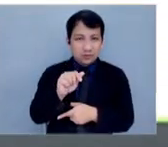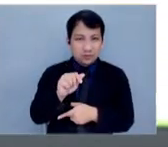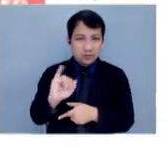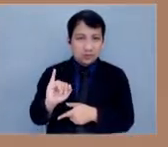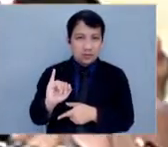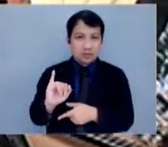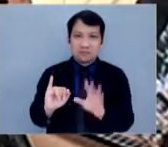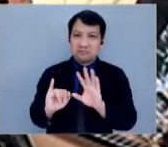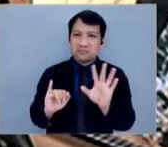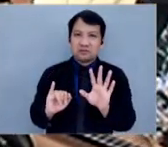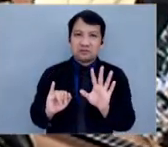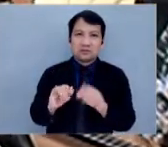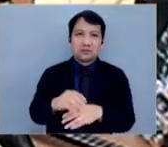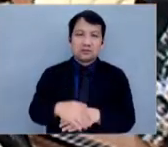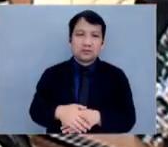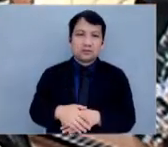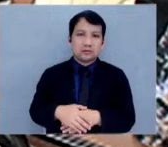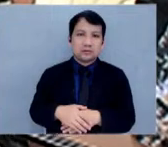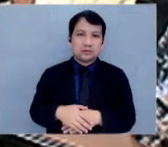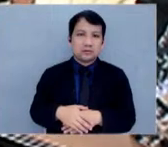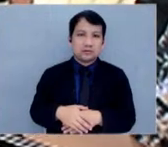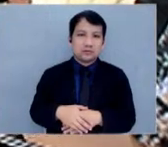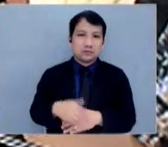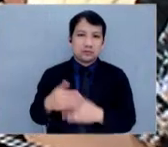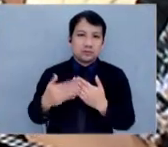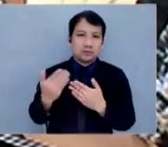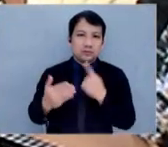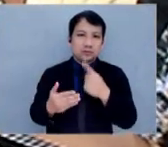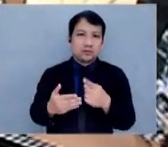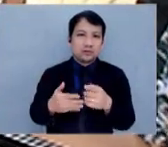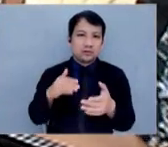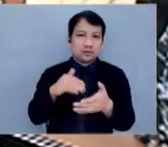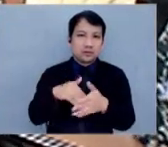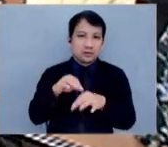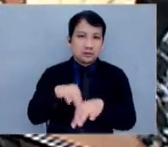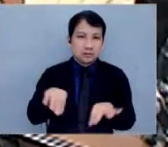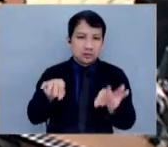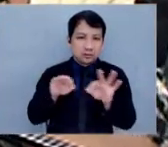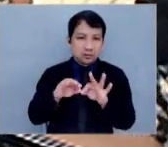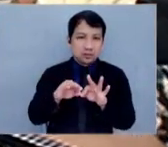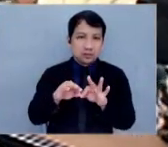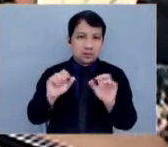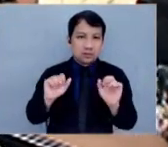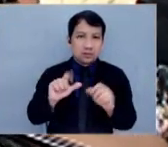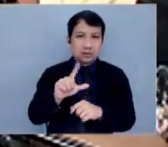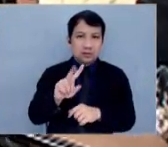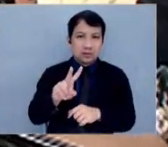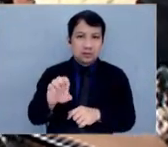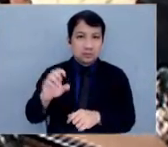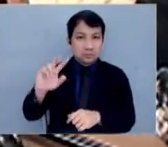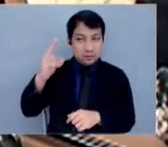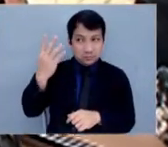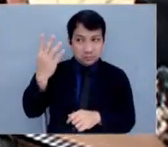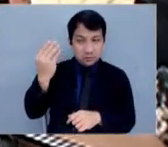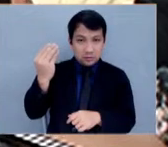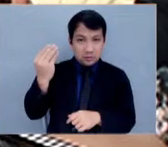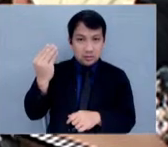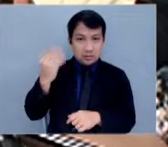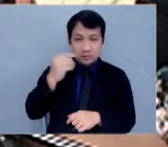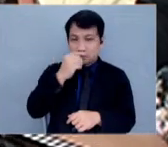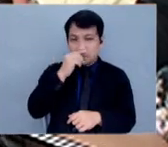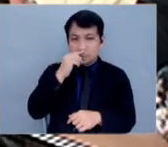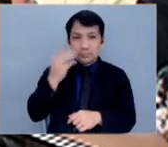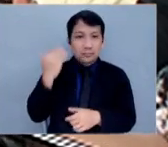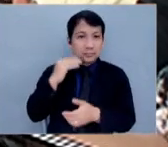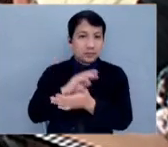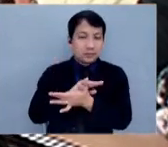wala raw lusot. Hindi po siya magkakaroon ng puwang dito dahil kailangan po it's a live selfie. Gaya po nung sa atin nung pandemic,